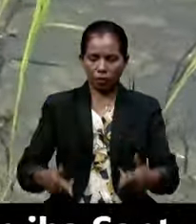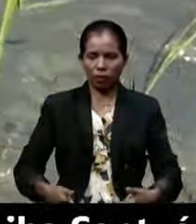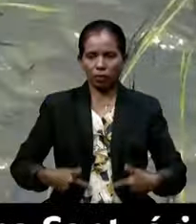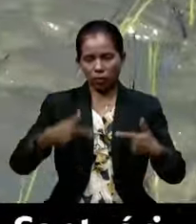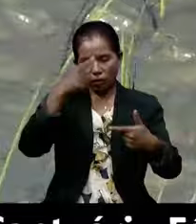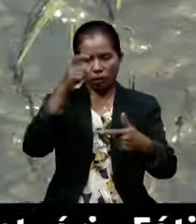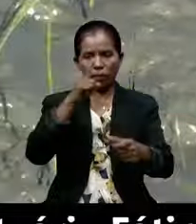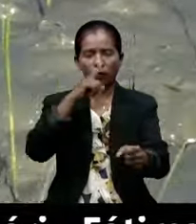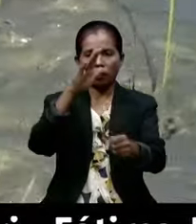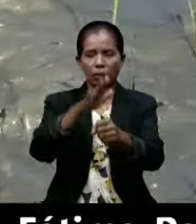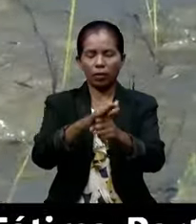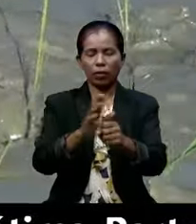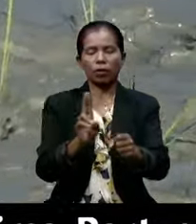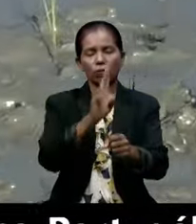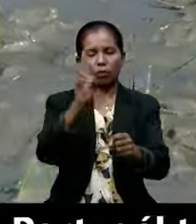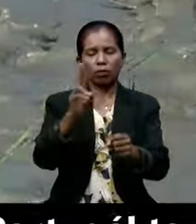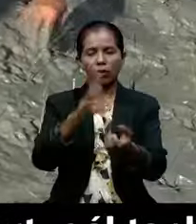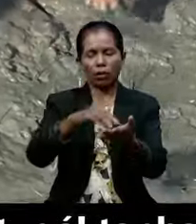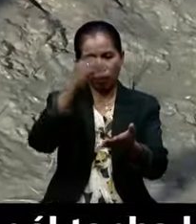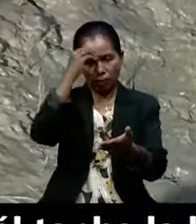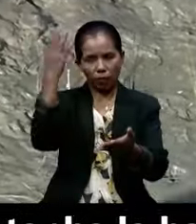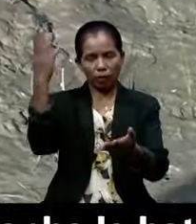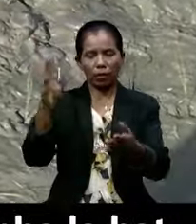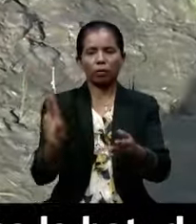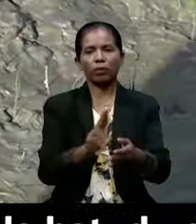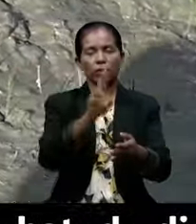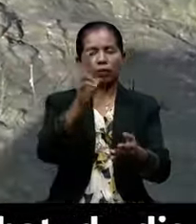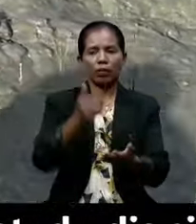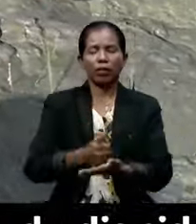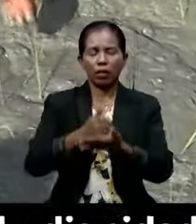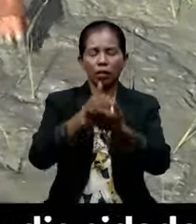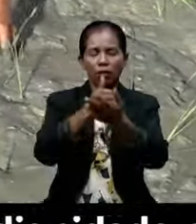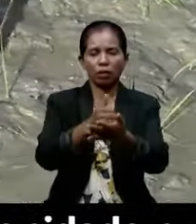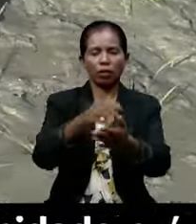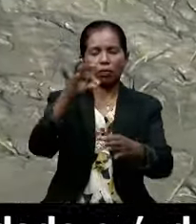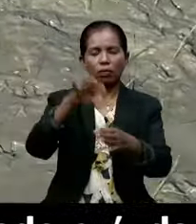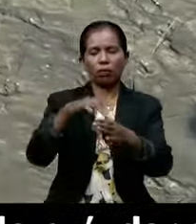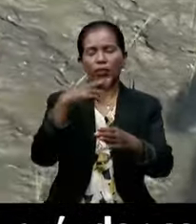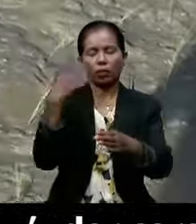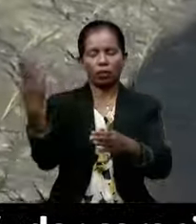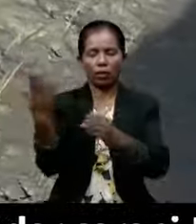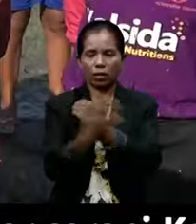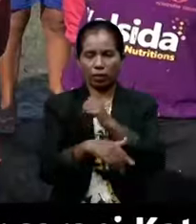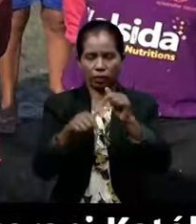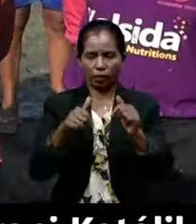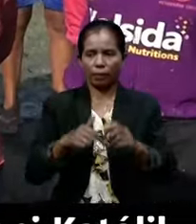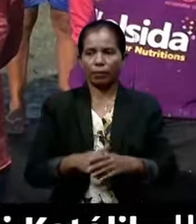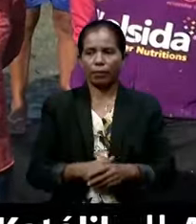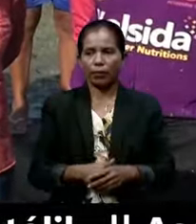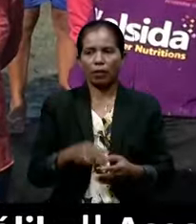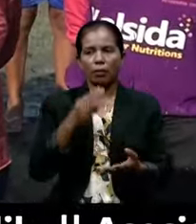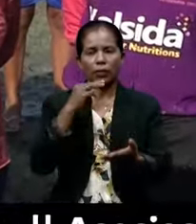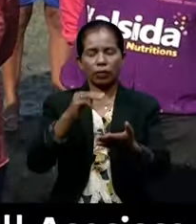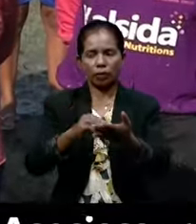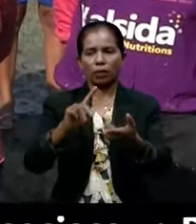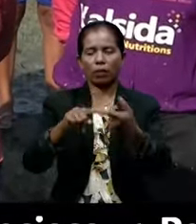tamane promete se aplika teoria nebe aprende iha universidade, ho di ajuda sai produsang iha railaran. Atu mensajeng ba jobe